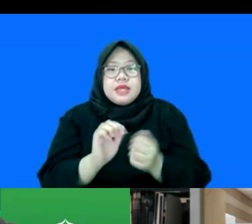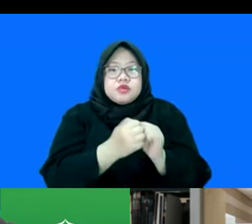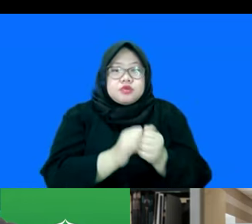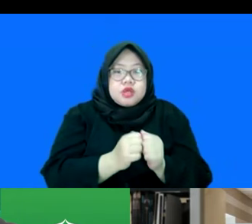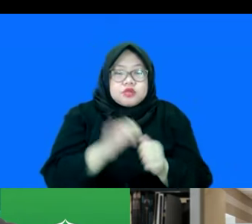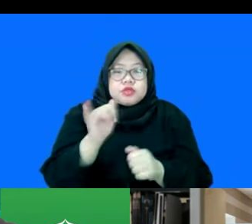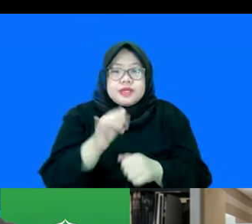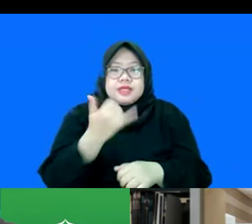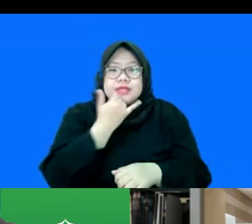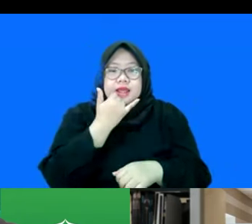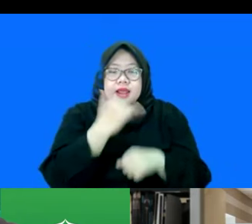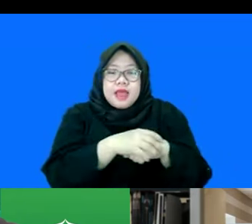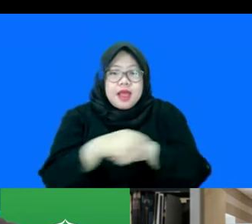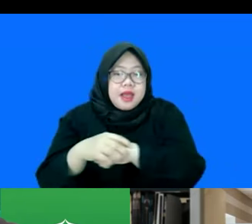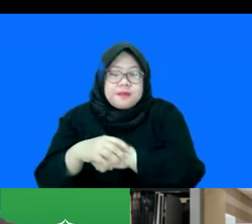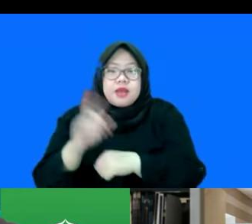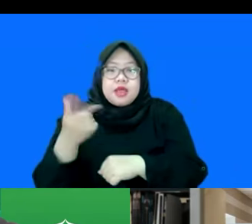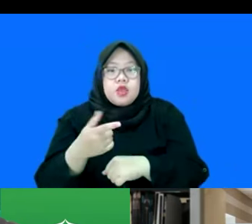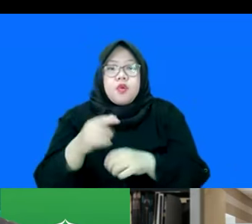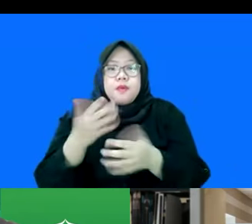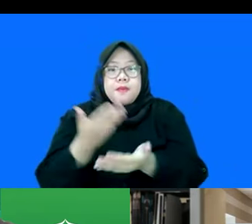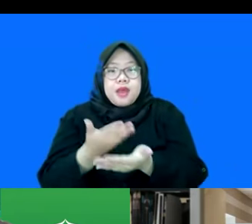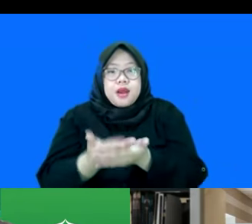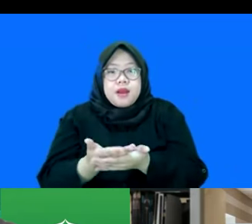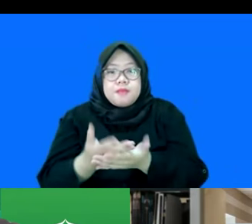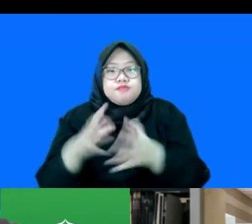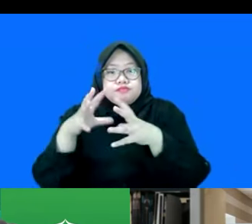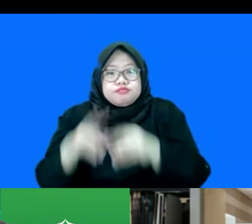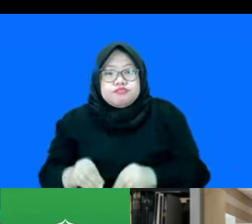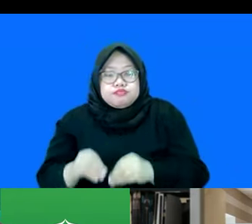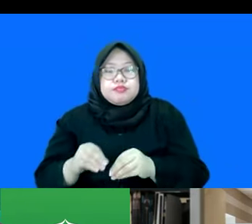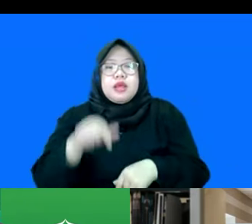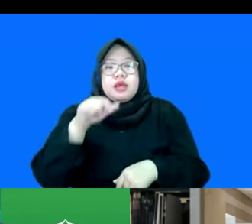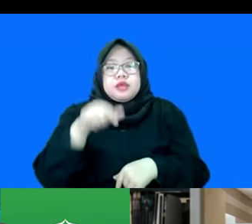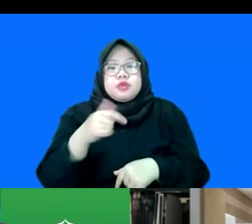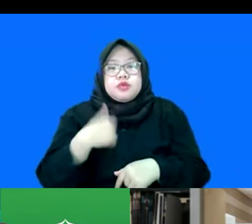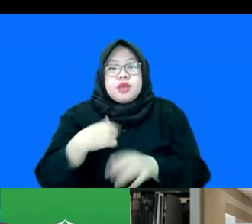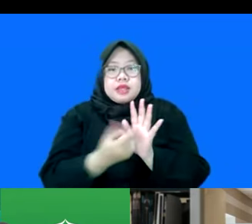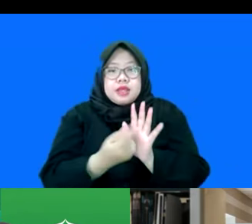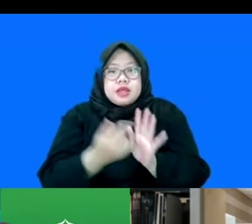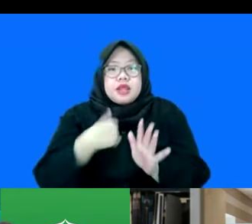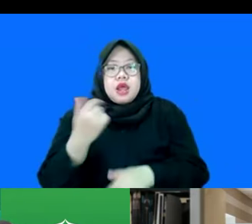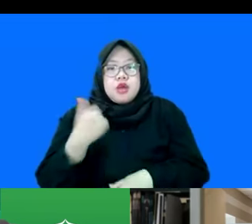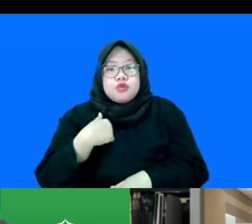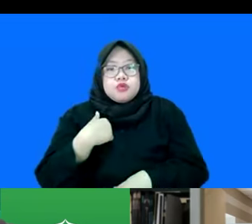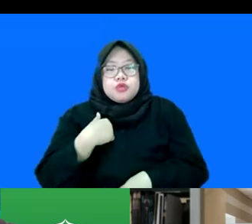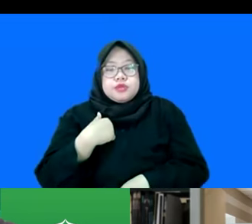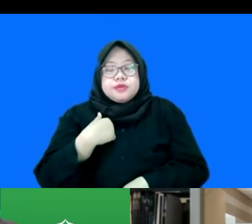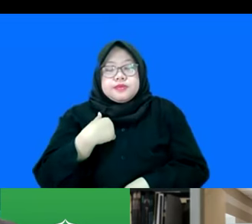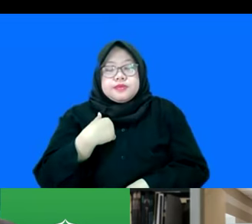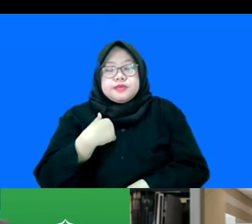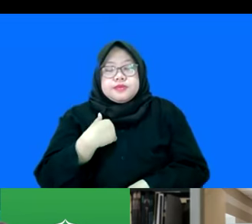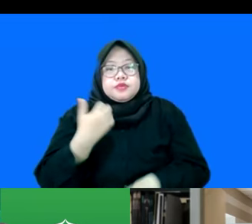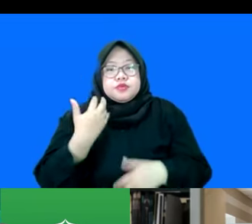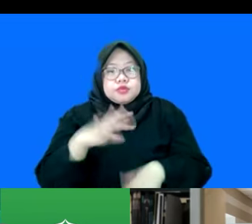tangkap, penghilangan barang bukti dan lain sebagainya. Tadi saya juga sebetulnya secara apa ya umum saja menyampaikan bahwa